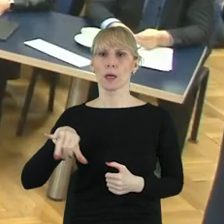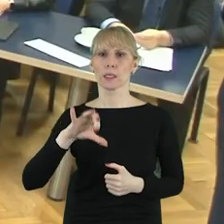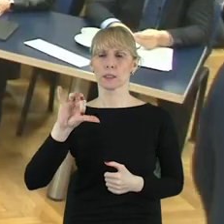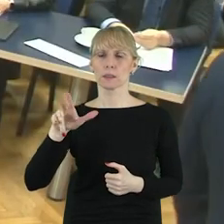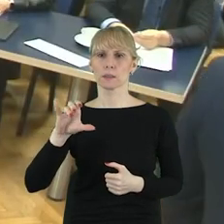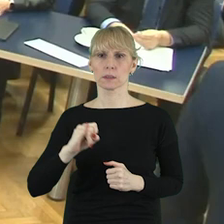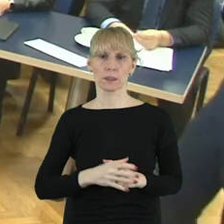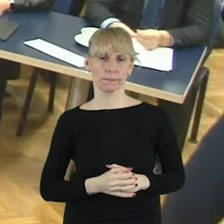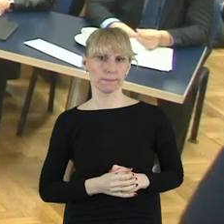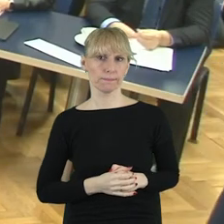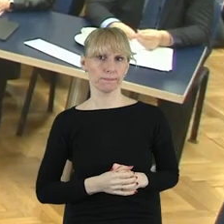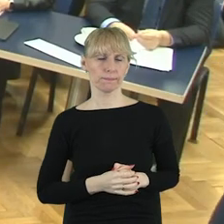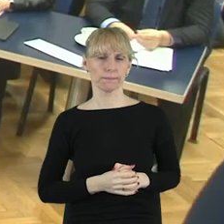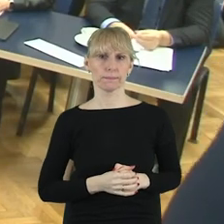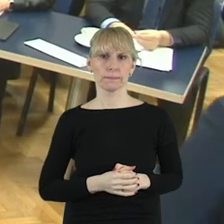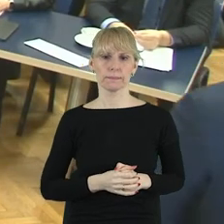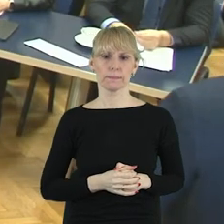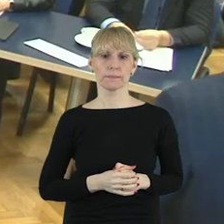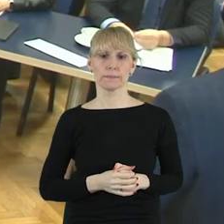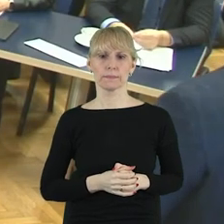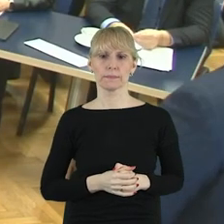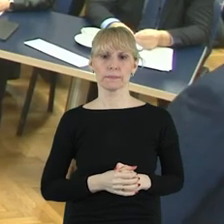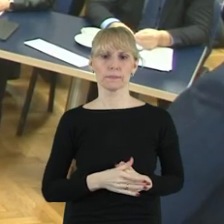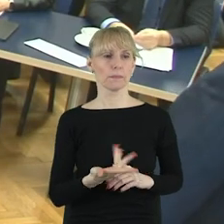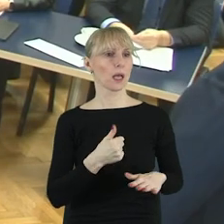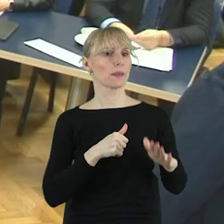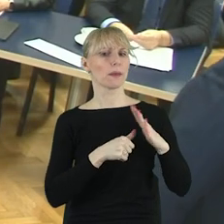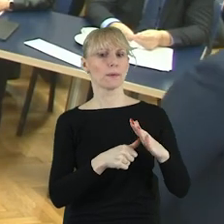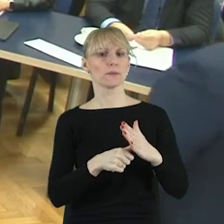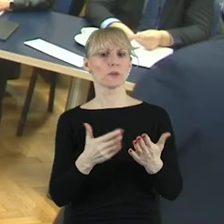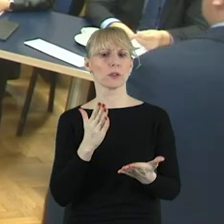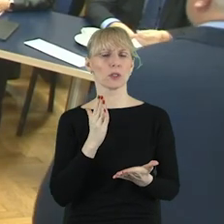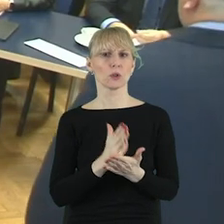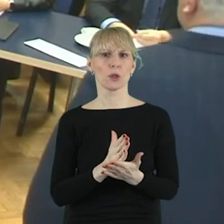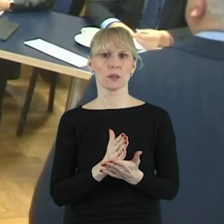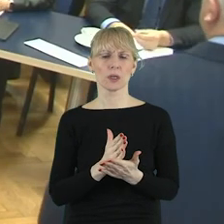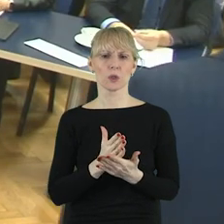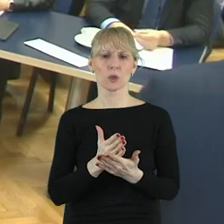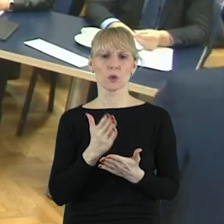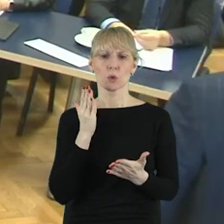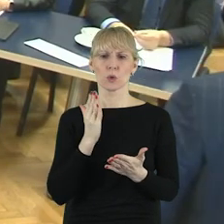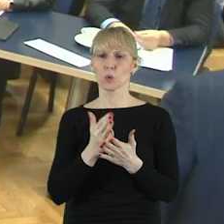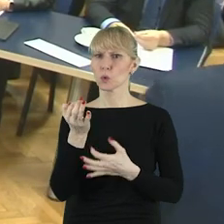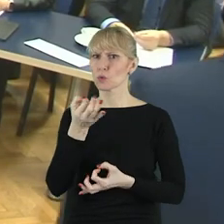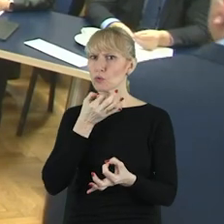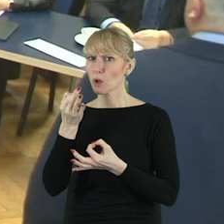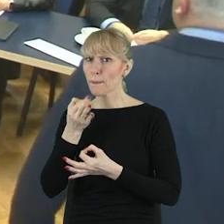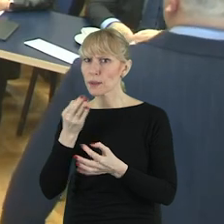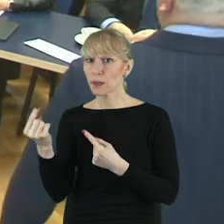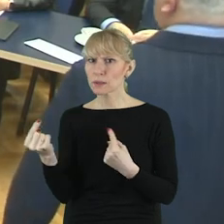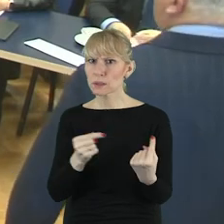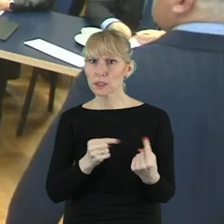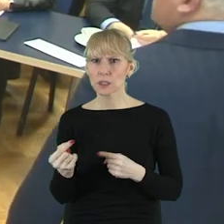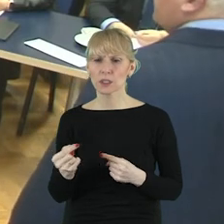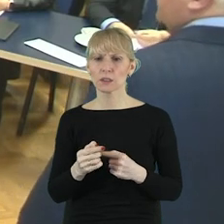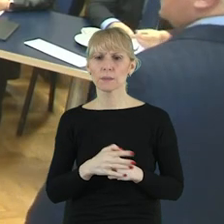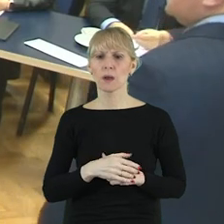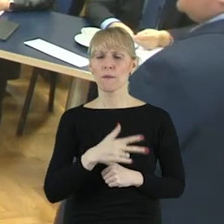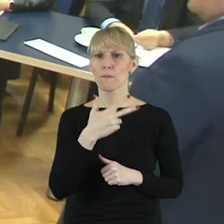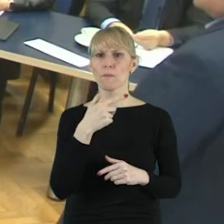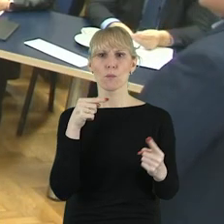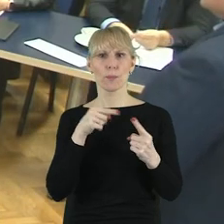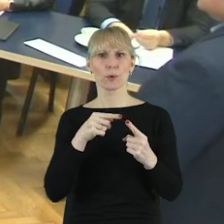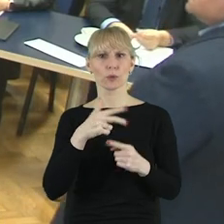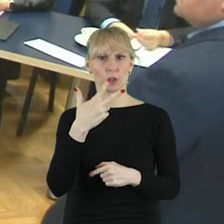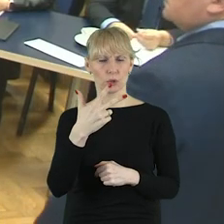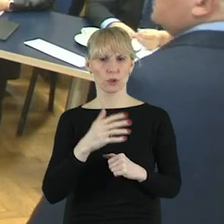do pytań i dyskusji w punkcie trzecim. Informacji pana marszałka nie było, nie